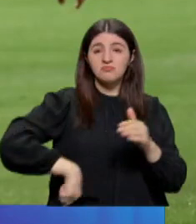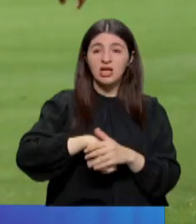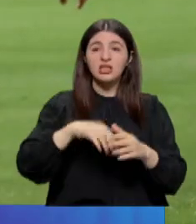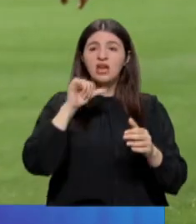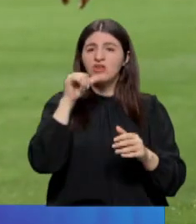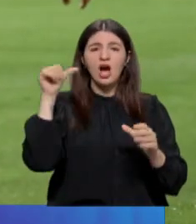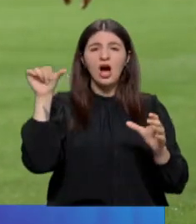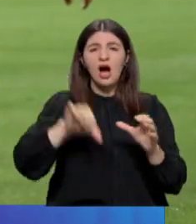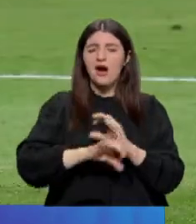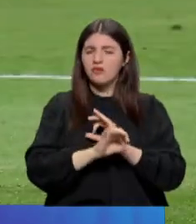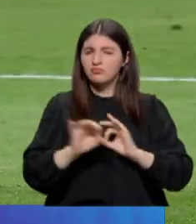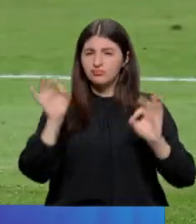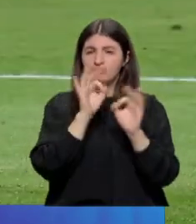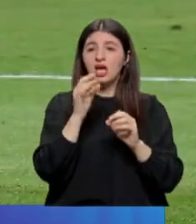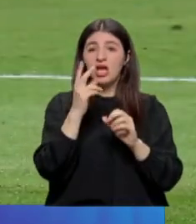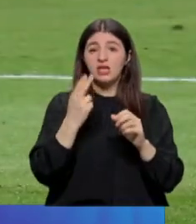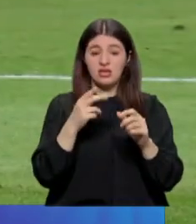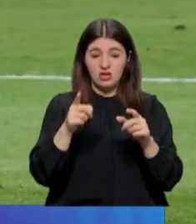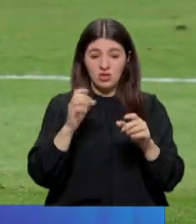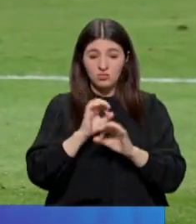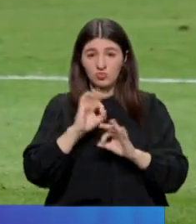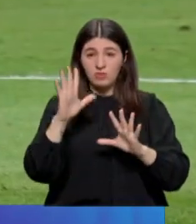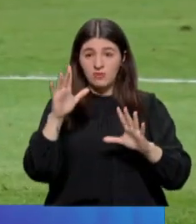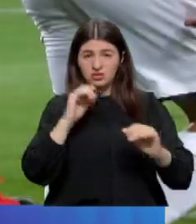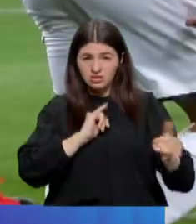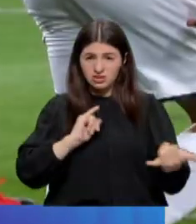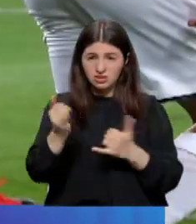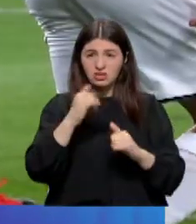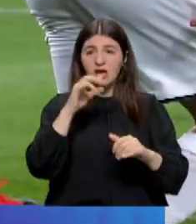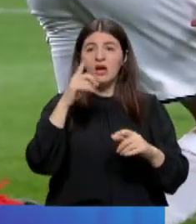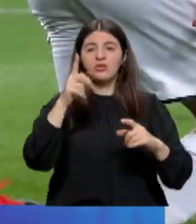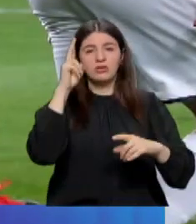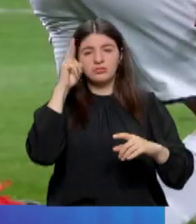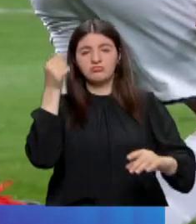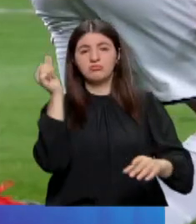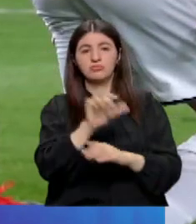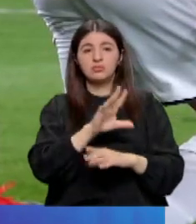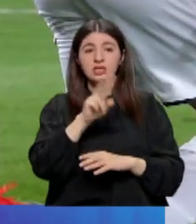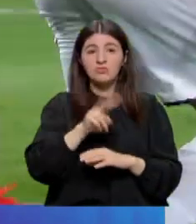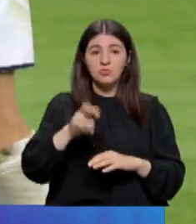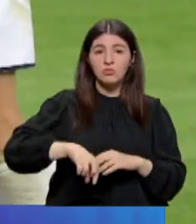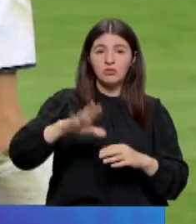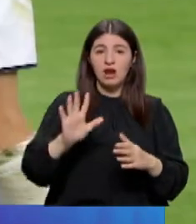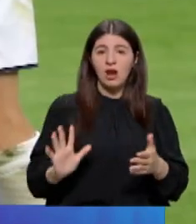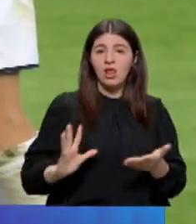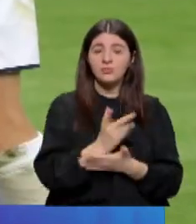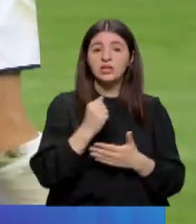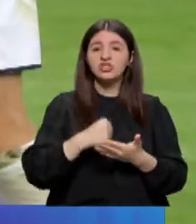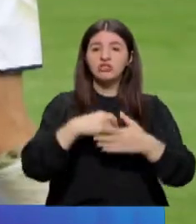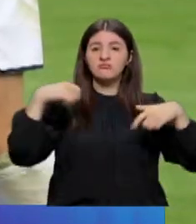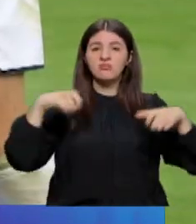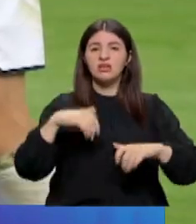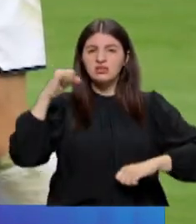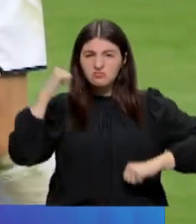Lacivertliler seyircisi önündeki müthiş atmosferde ezeli rakibi Galatasaray'ı da devirdi. 22 puan topladı. Yeşil sahada